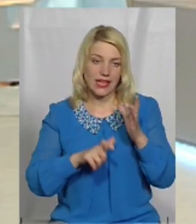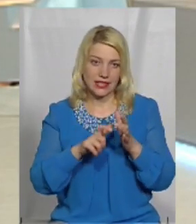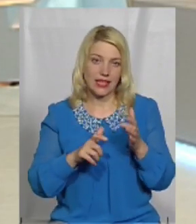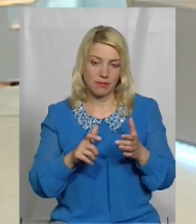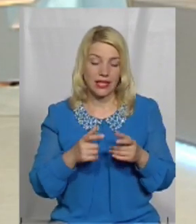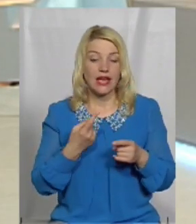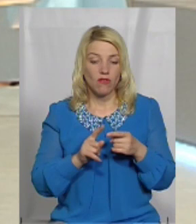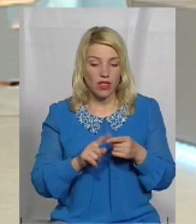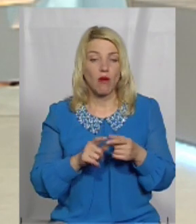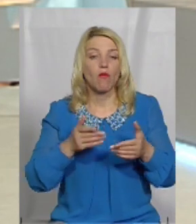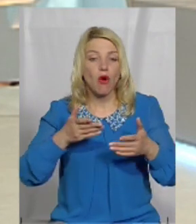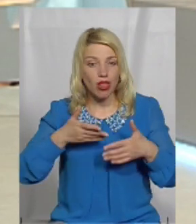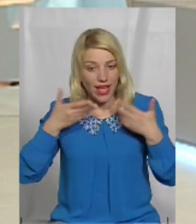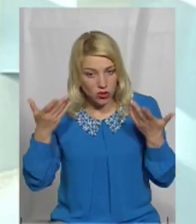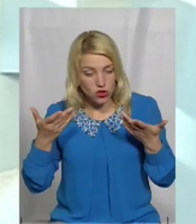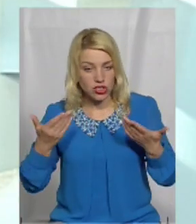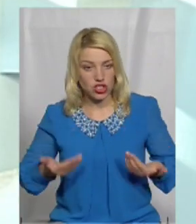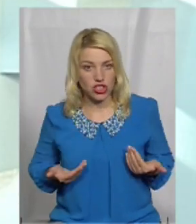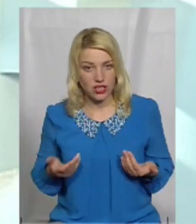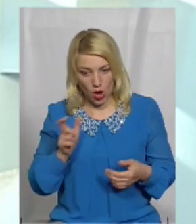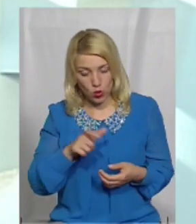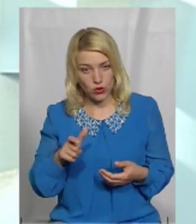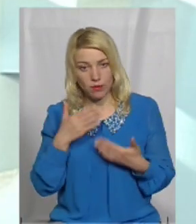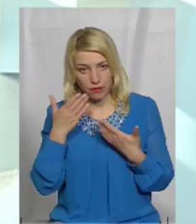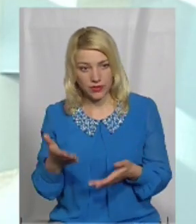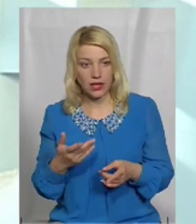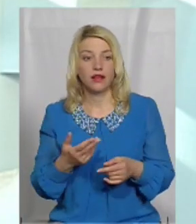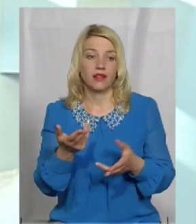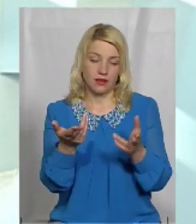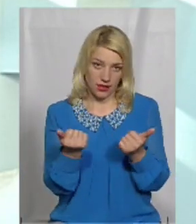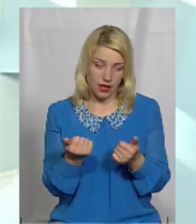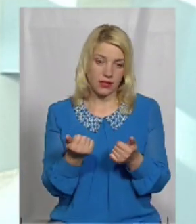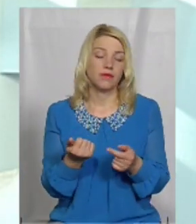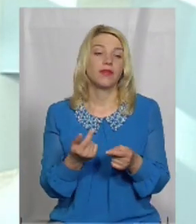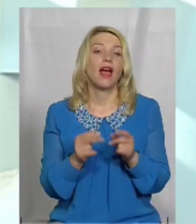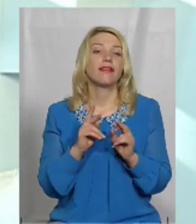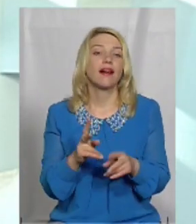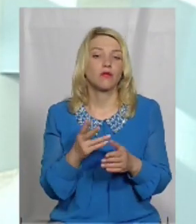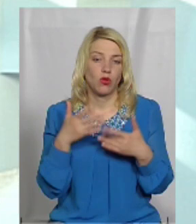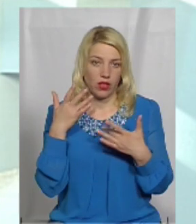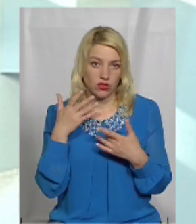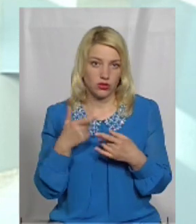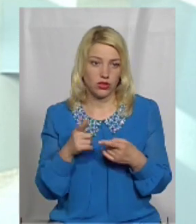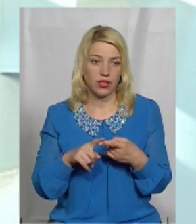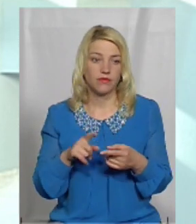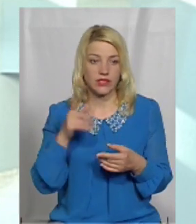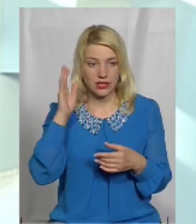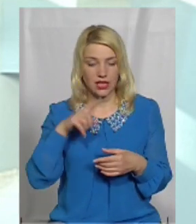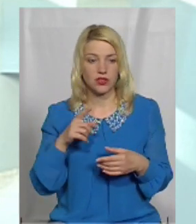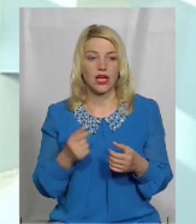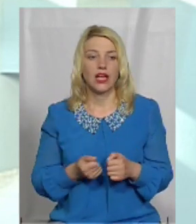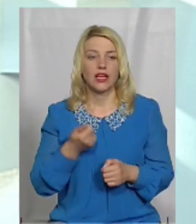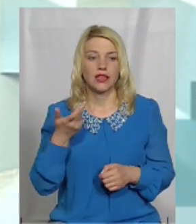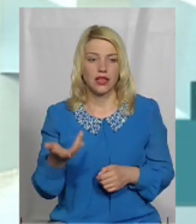життя? Так. А яким чином? Ну, по-перше, ви знаєте, це кількома